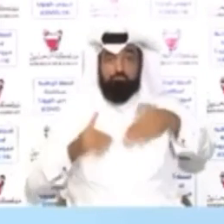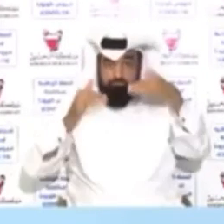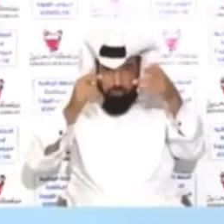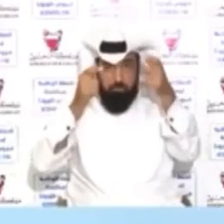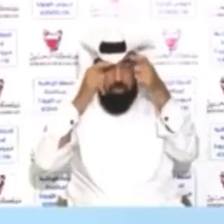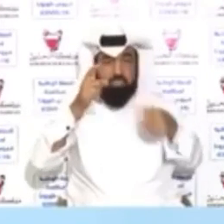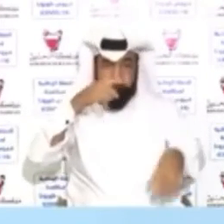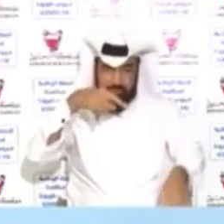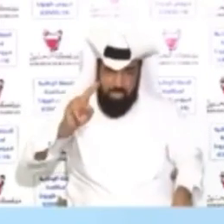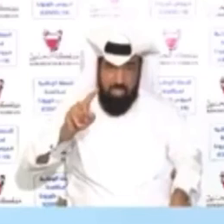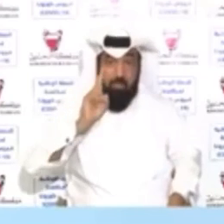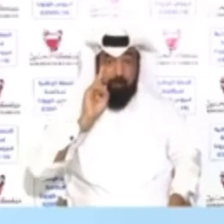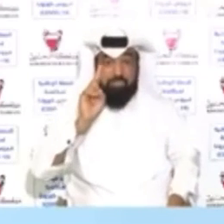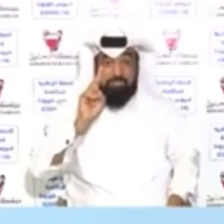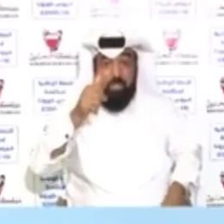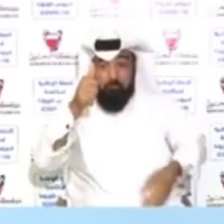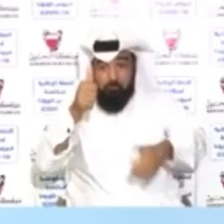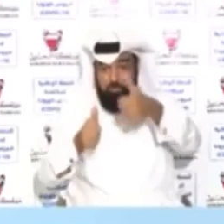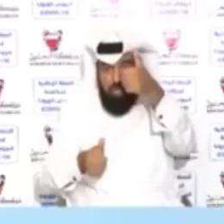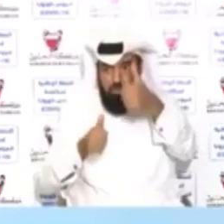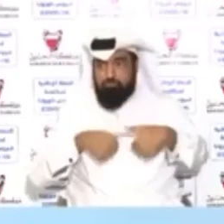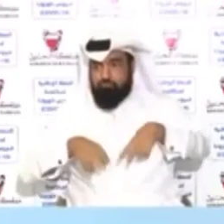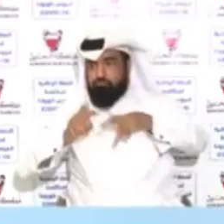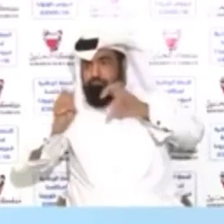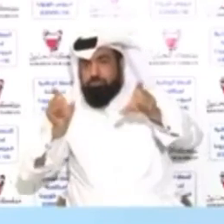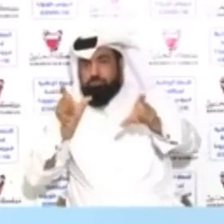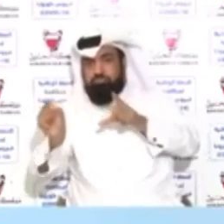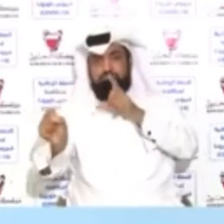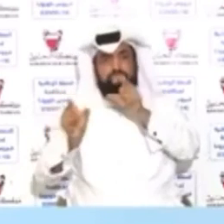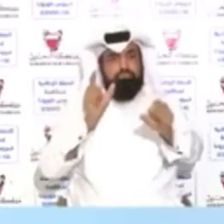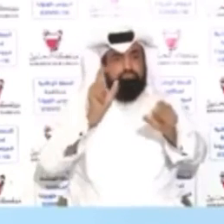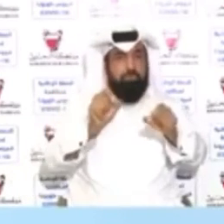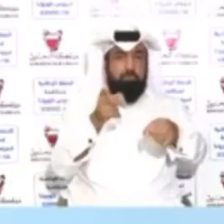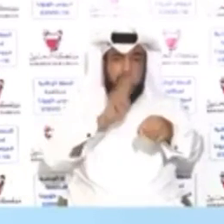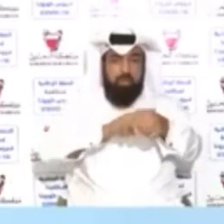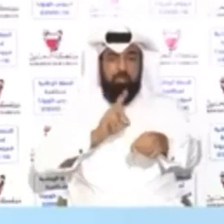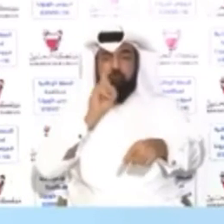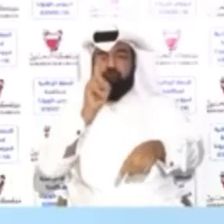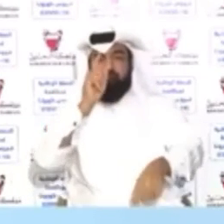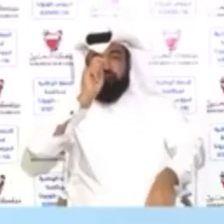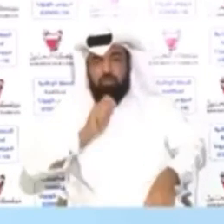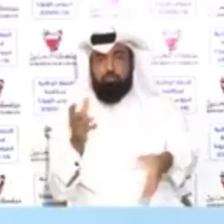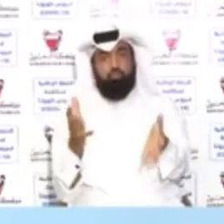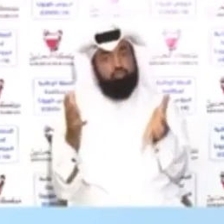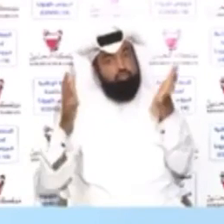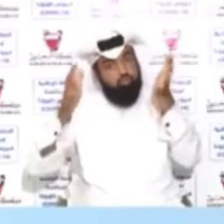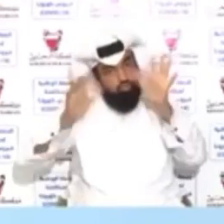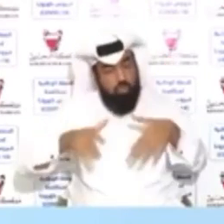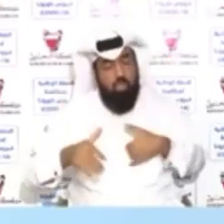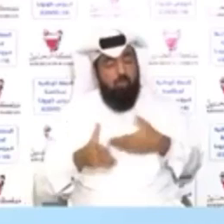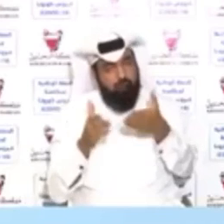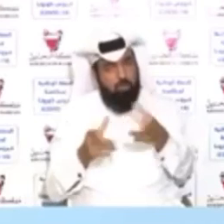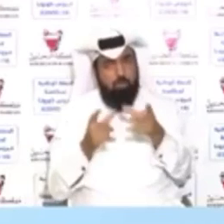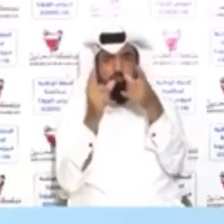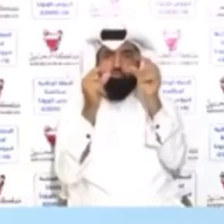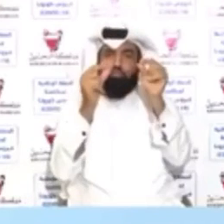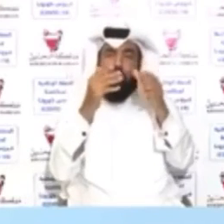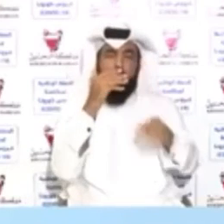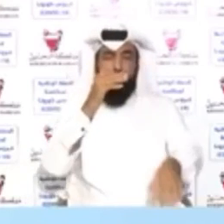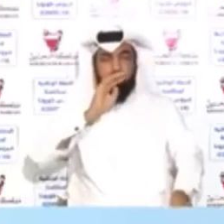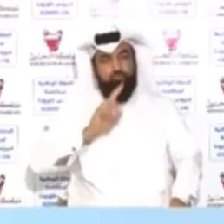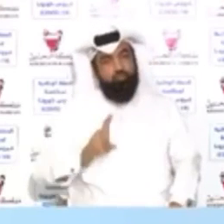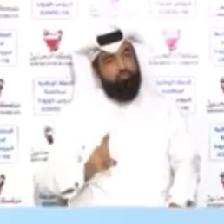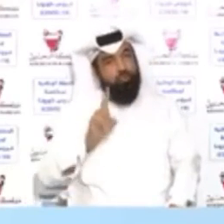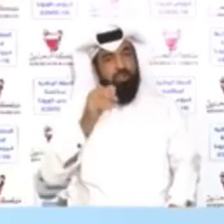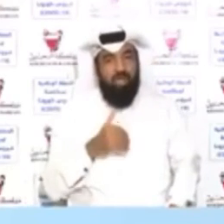لا أبدا، هذه البحرين هنا عندنا الترصد أكثر ونسبة الفحص عندنا كبيرة جدا، وهذه ميزة بالعكس حق مملكة البحرين